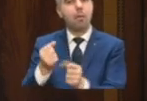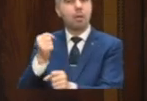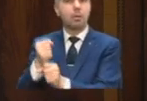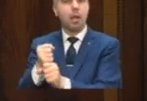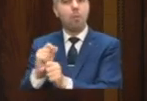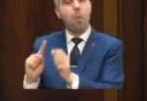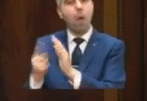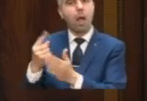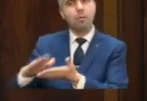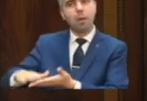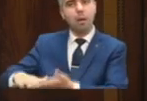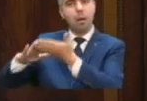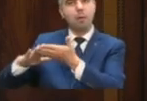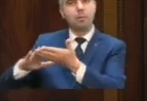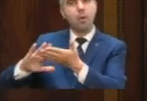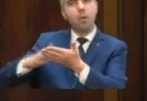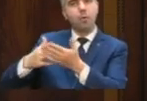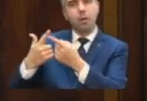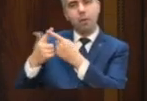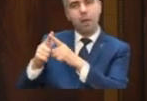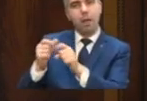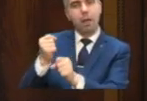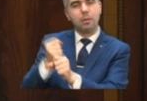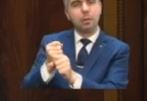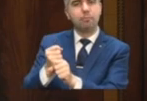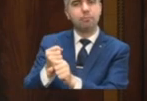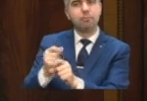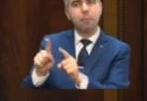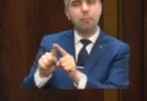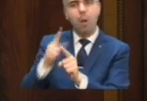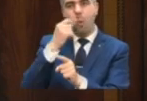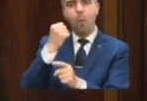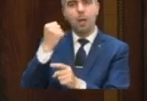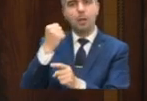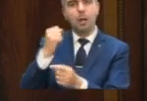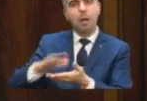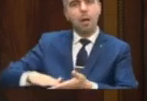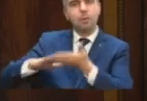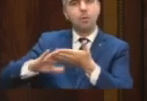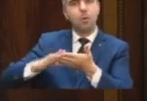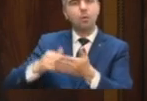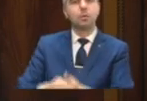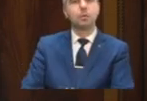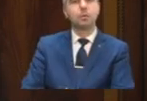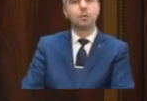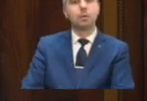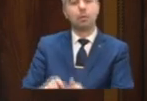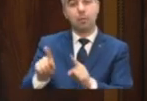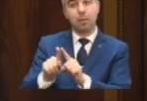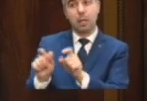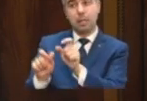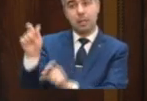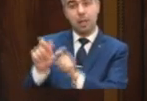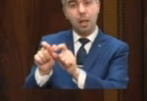هو الارتقاء بمستوى الأداء في القطاع ووضع المصلحة الوطنية فوق كل اعتبار، وجعل العنصر